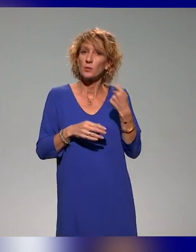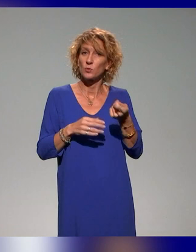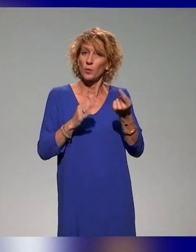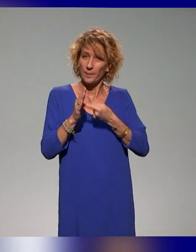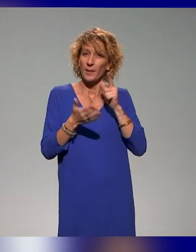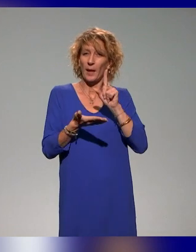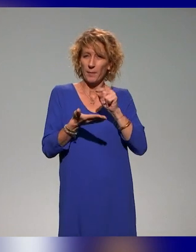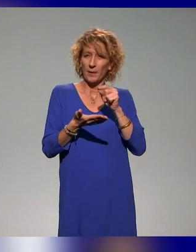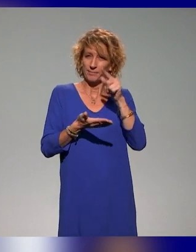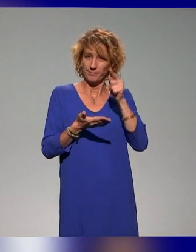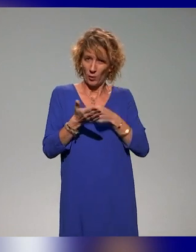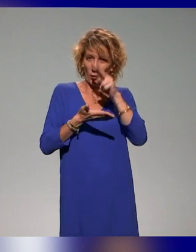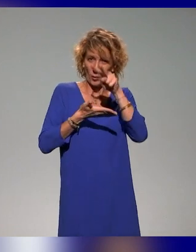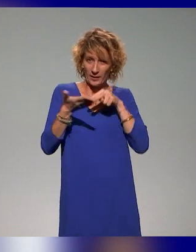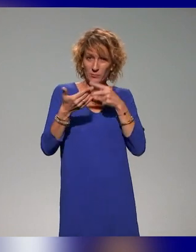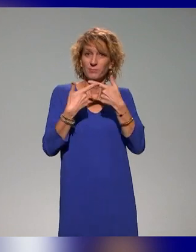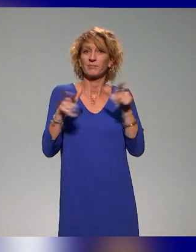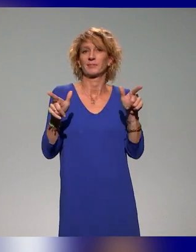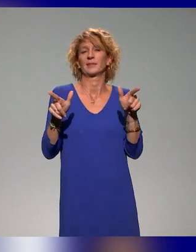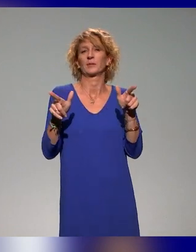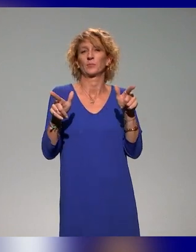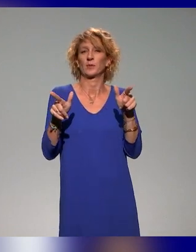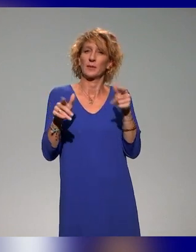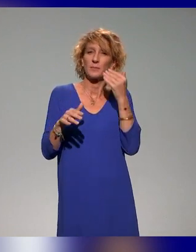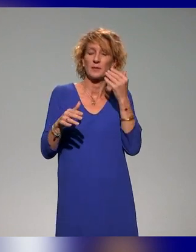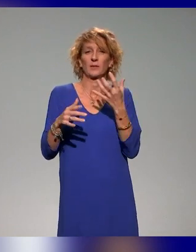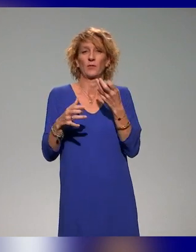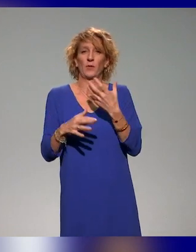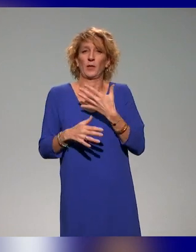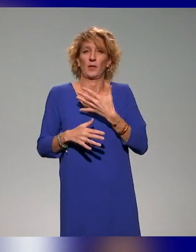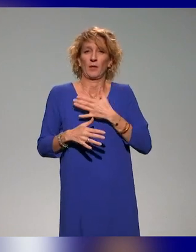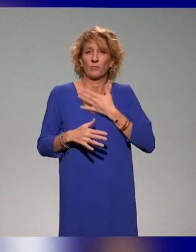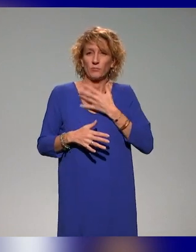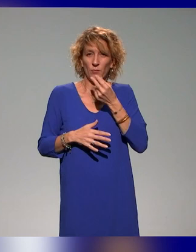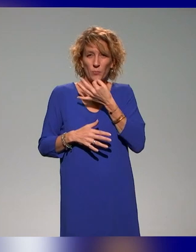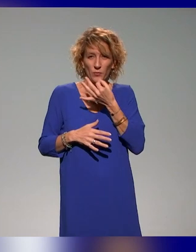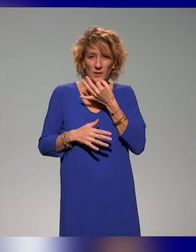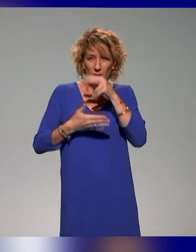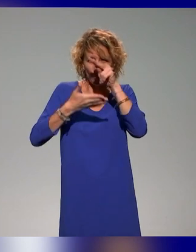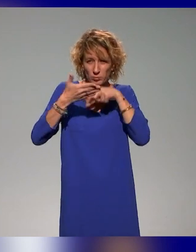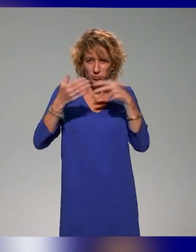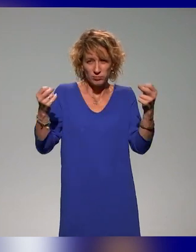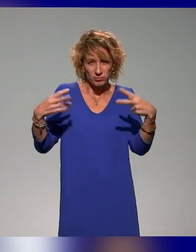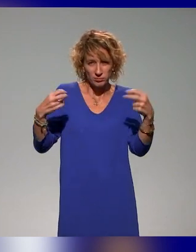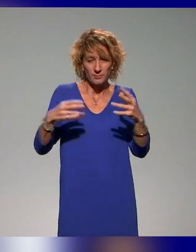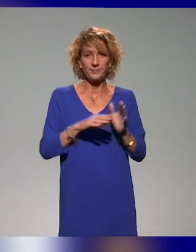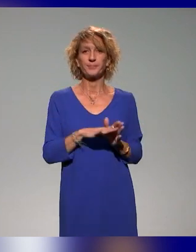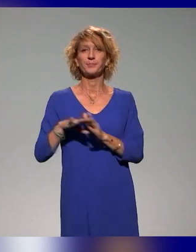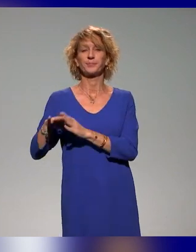seront après sous-titrés pour avoir du sous-titrage le plus parfait possible en replay.